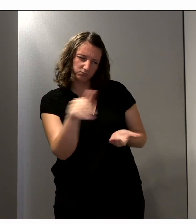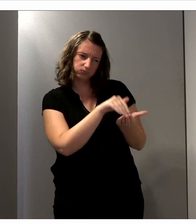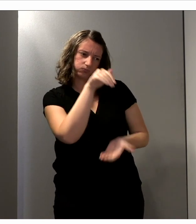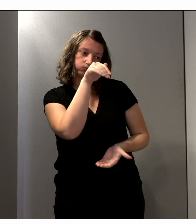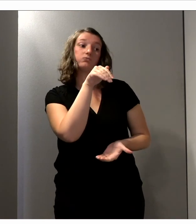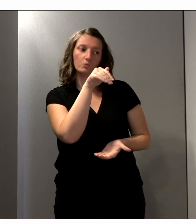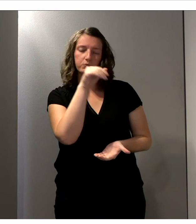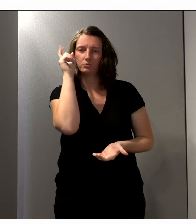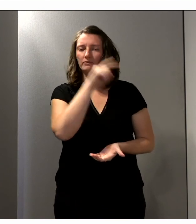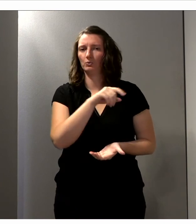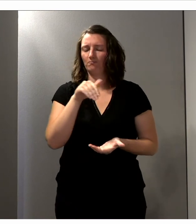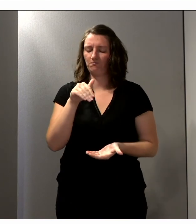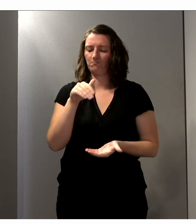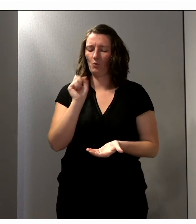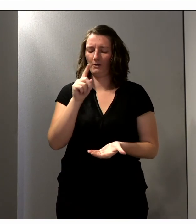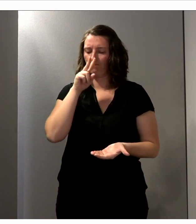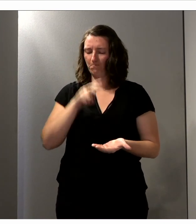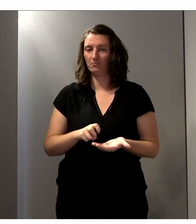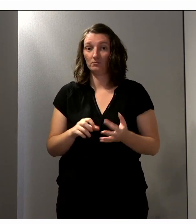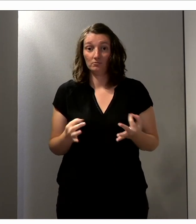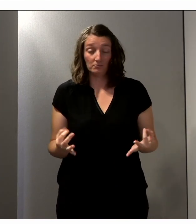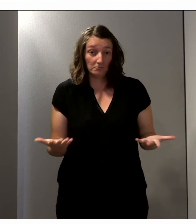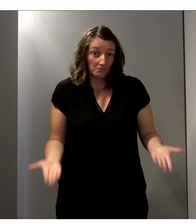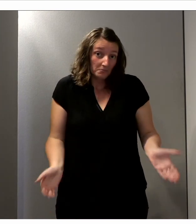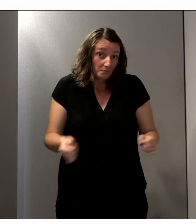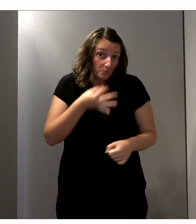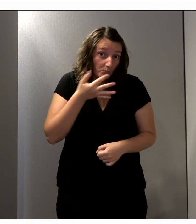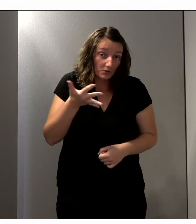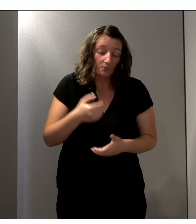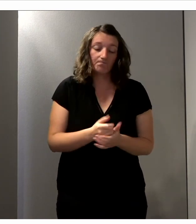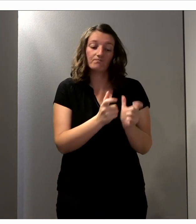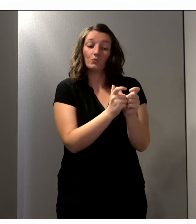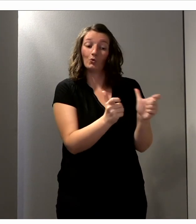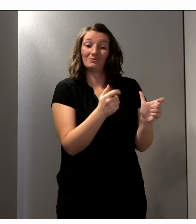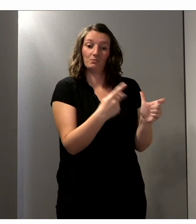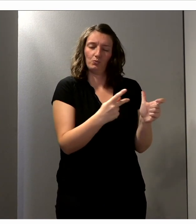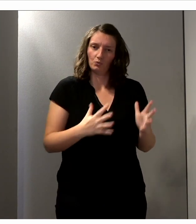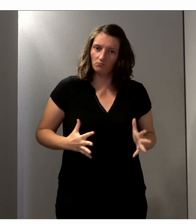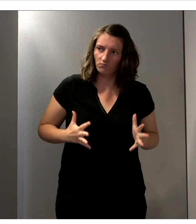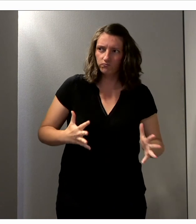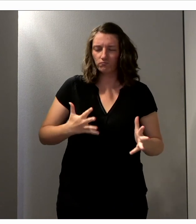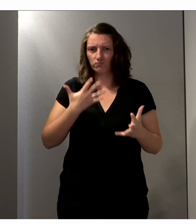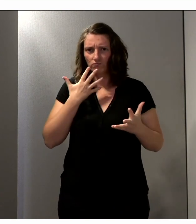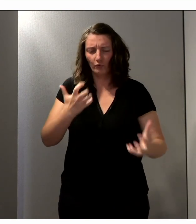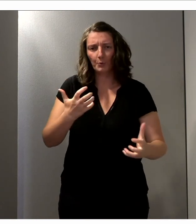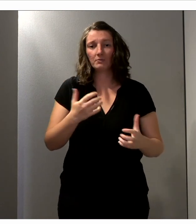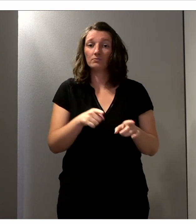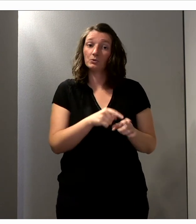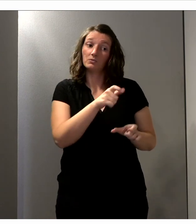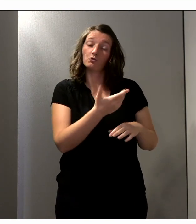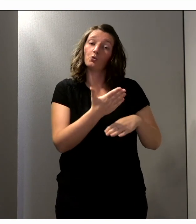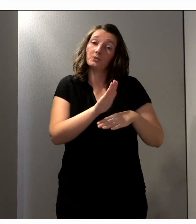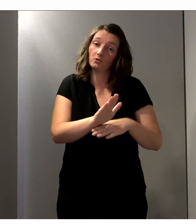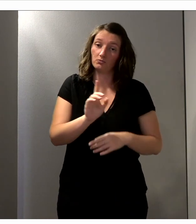Ce que je peux dire, c'est que avec la volonté de l'entreprise et de ses représentants, alors parfois avec beaucoup